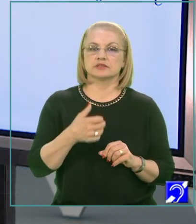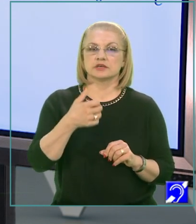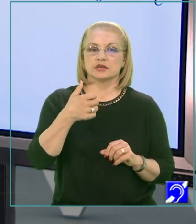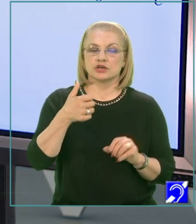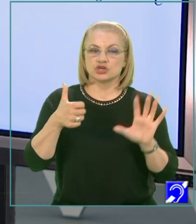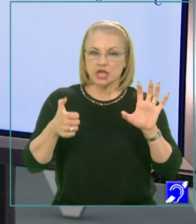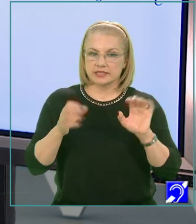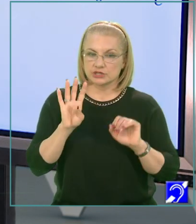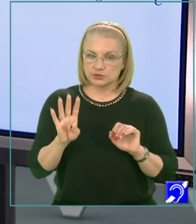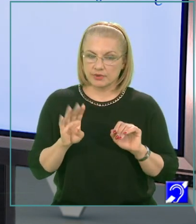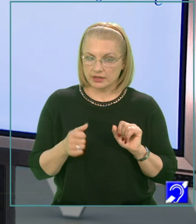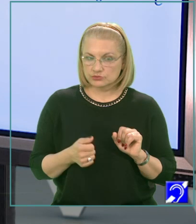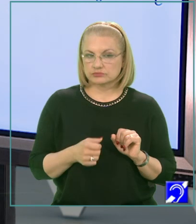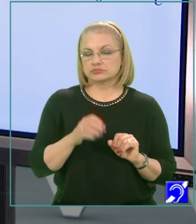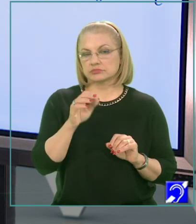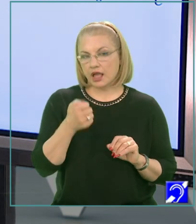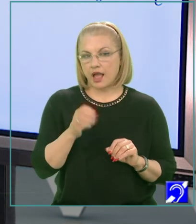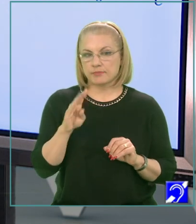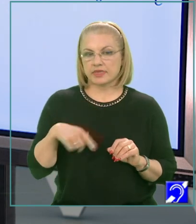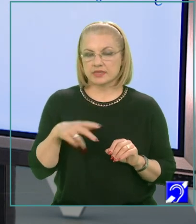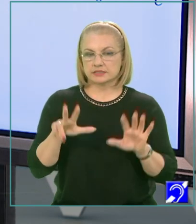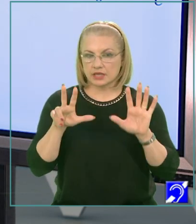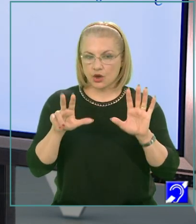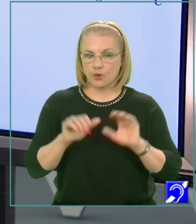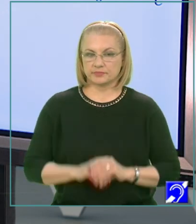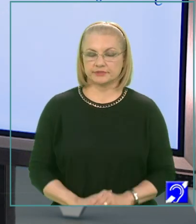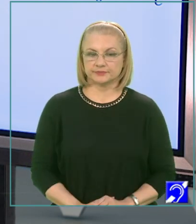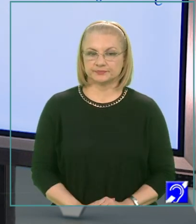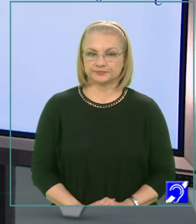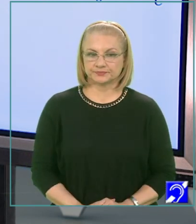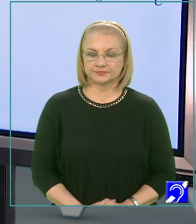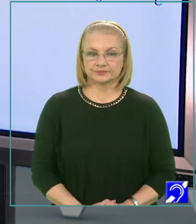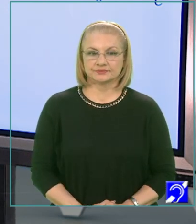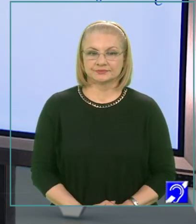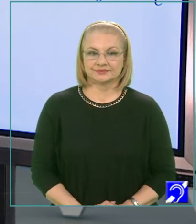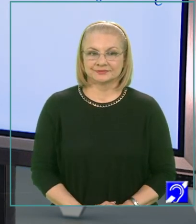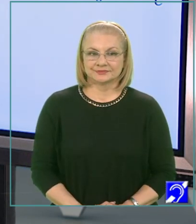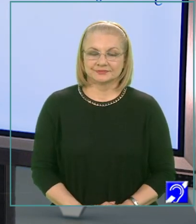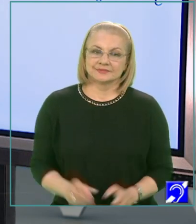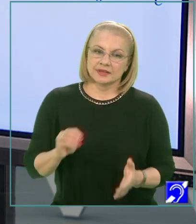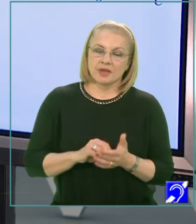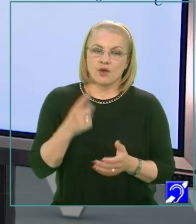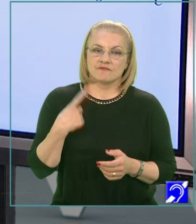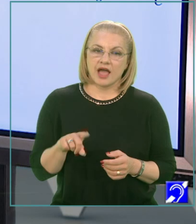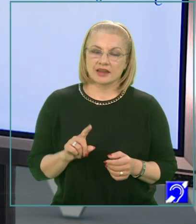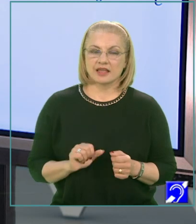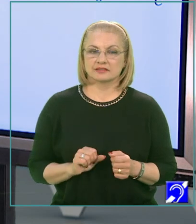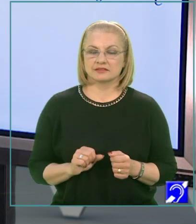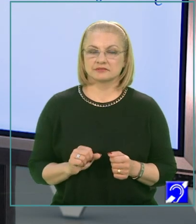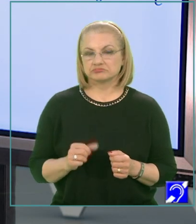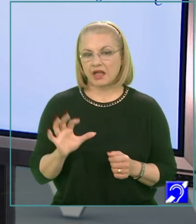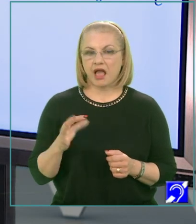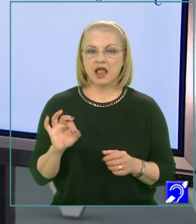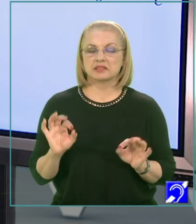AB este 8. Pentru că 64 este pătratul lui 8. Mai aveam o variantă de a rezolva